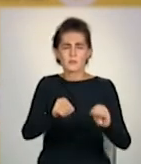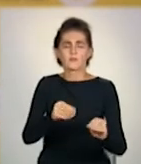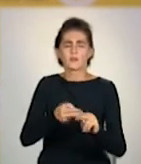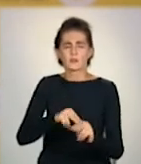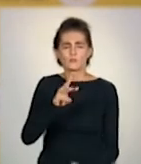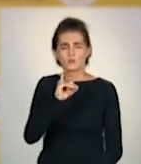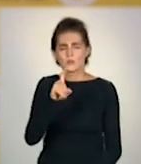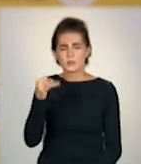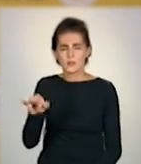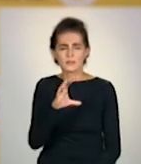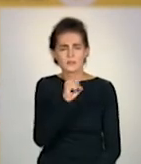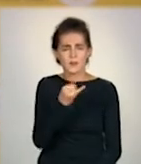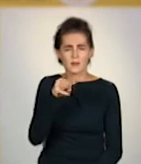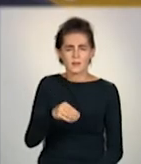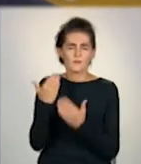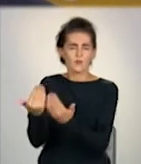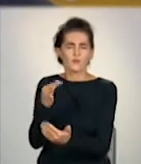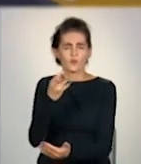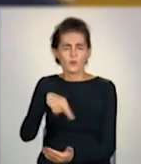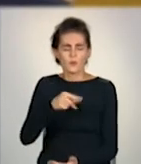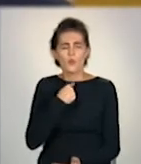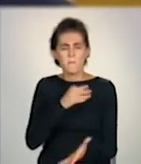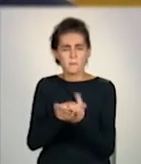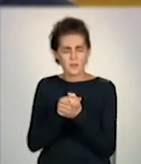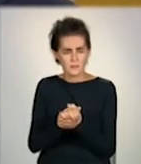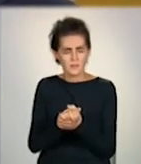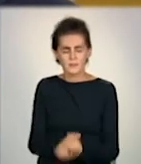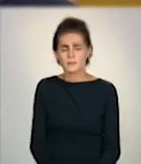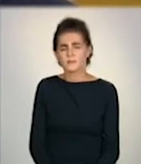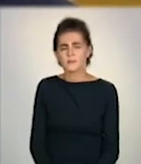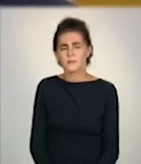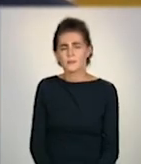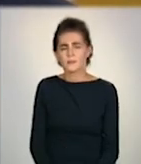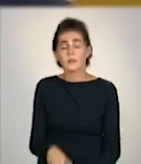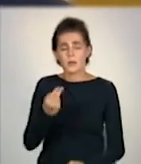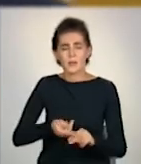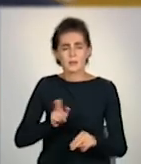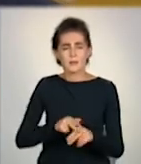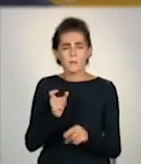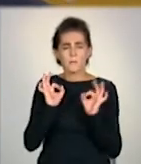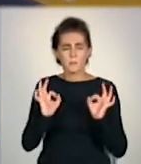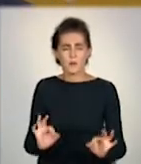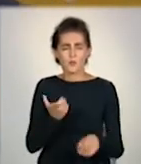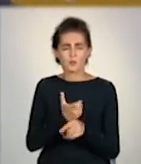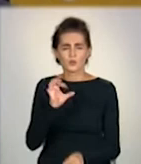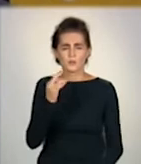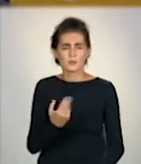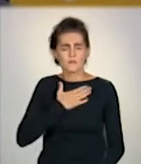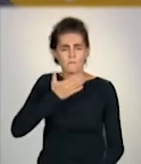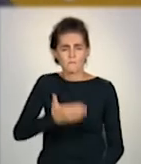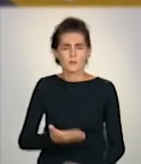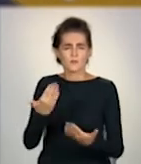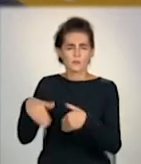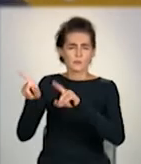фонда Рината Ахметова «Голоса мирных». Це дуже правильна, цікава така соціальна ініціатива з